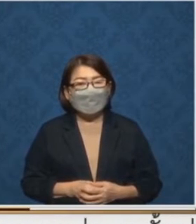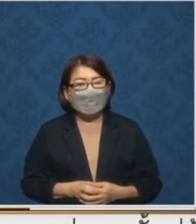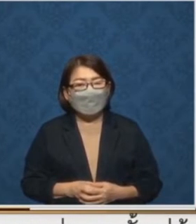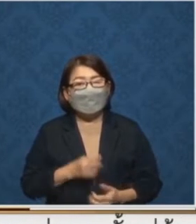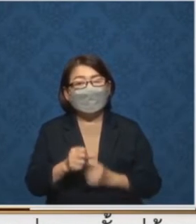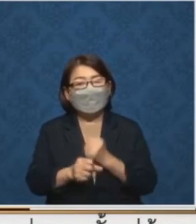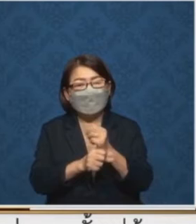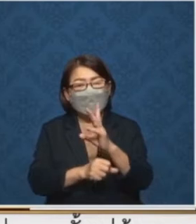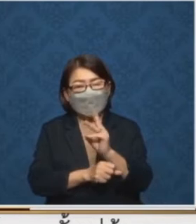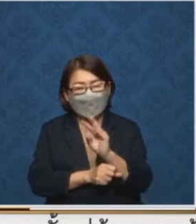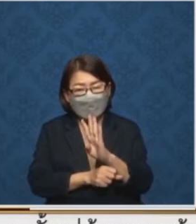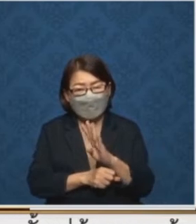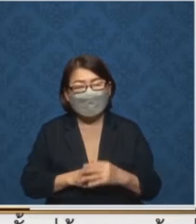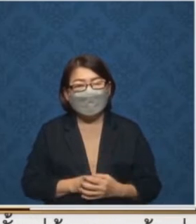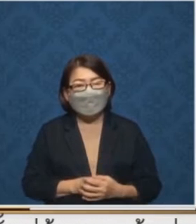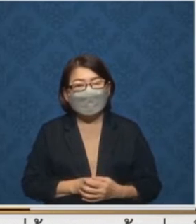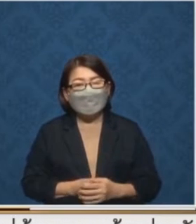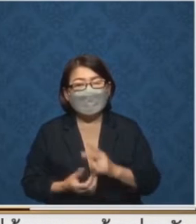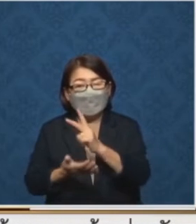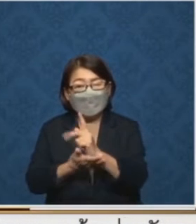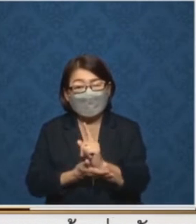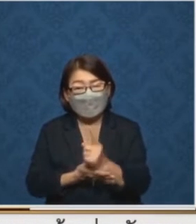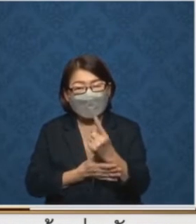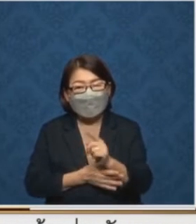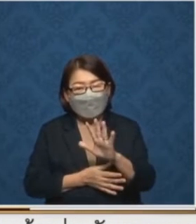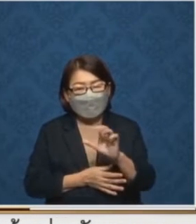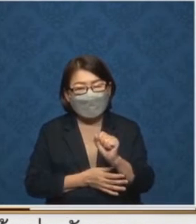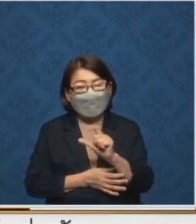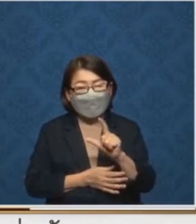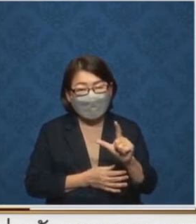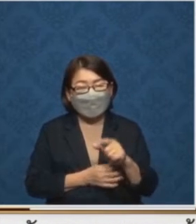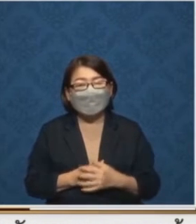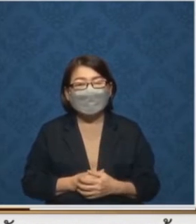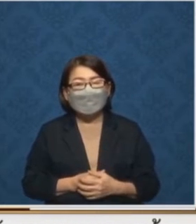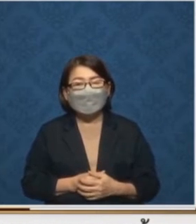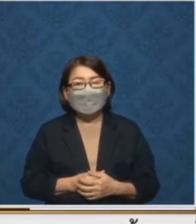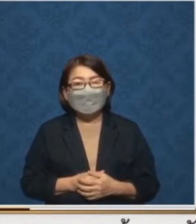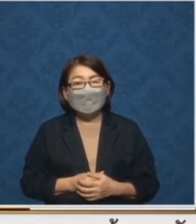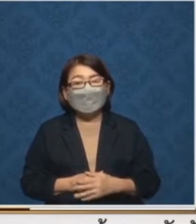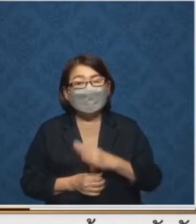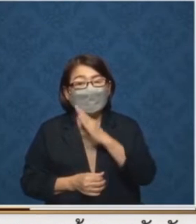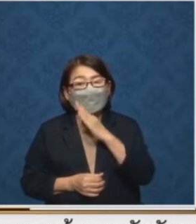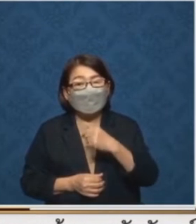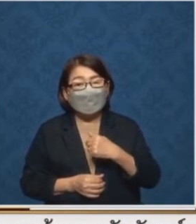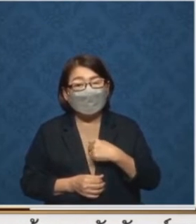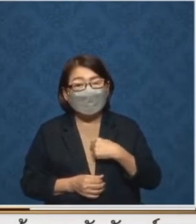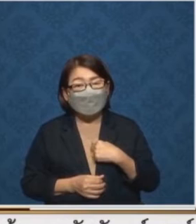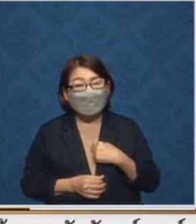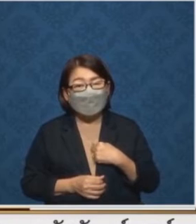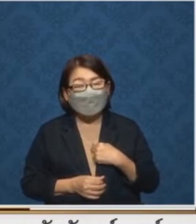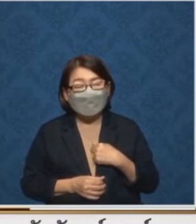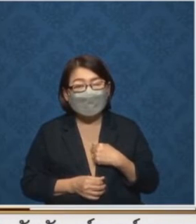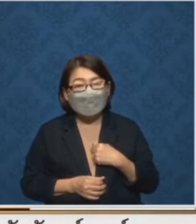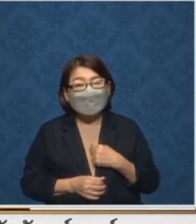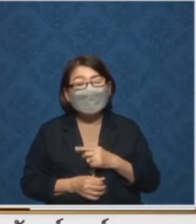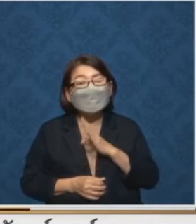นี่ปากฏมาขอกู่อก 500 ล้านฮะก็คงแ่งแบบเดิมอีผมก็พูดแบเดิมอกว่าเฮ้ย